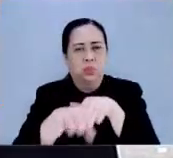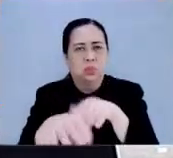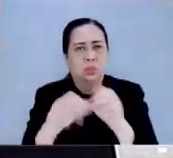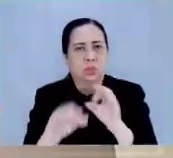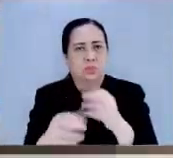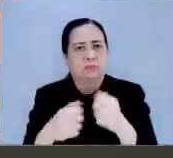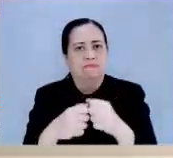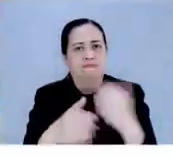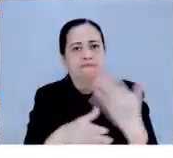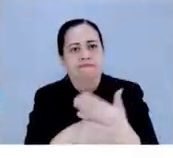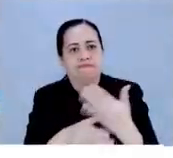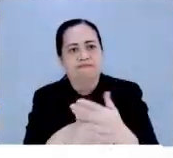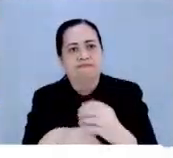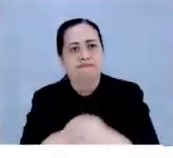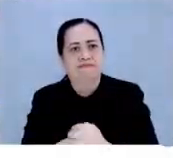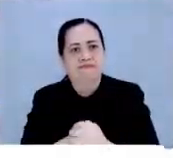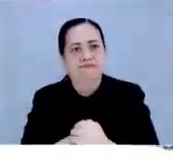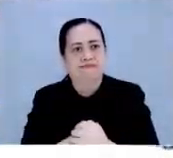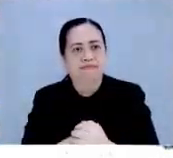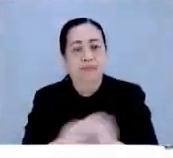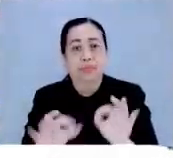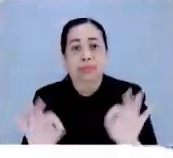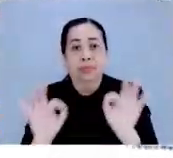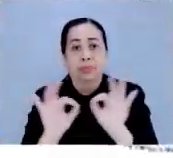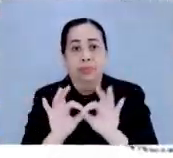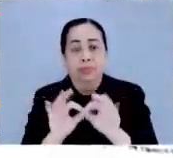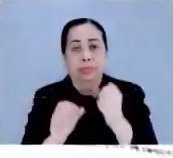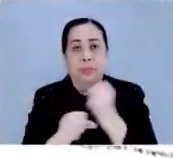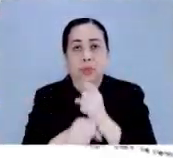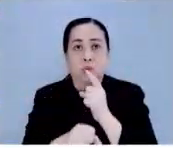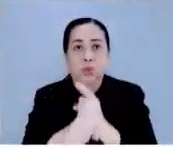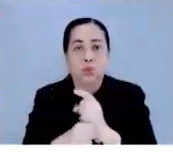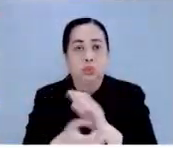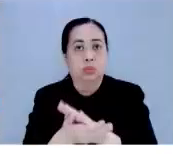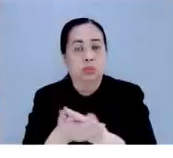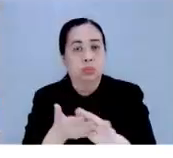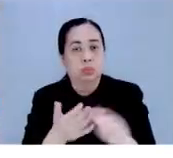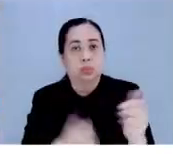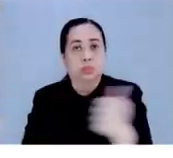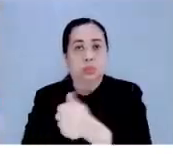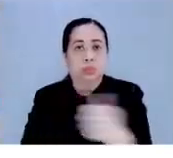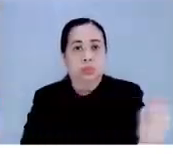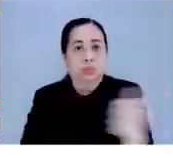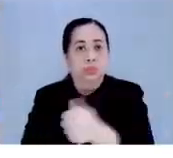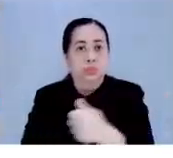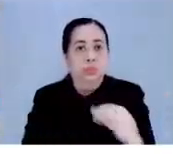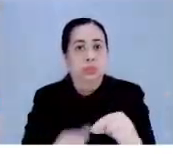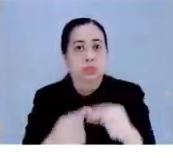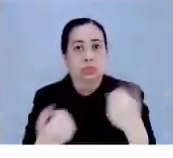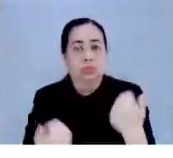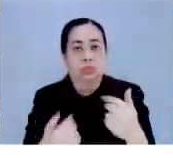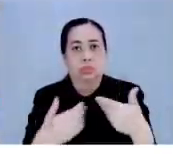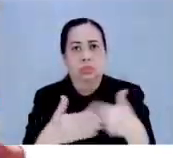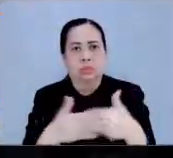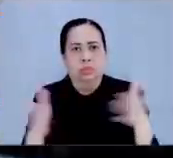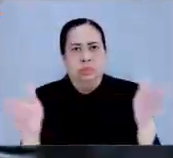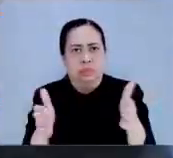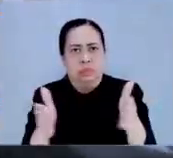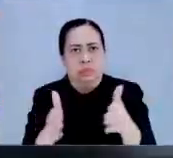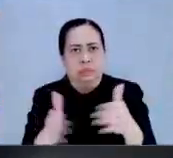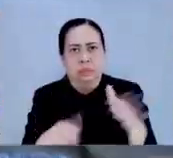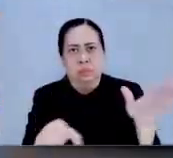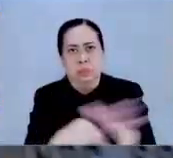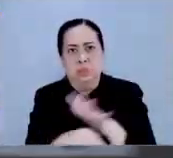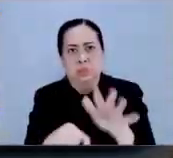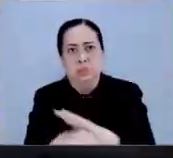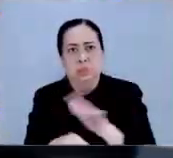mga obstruction. Importante raw na masigurong maayos ang daloy ng mga sasakyan, lalo na ngayong pasikip na ng pasikip ang mga kalsada